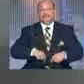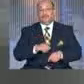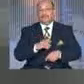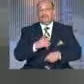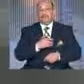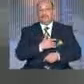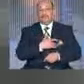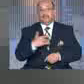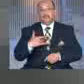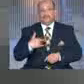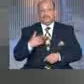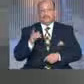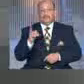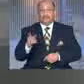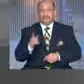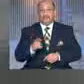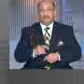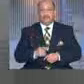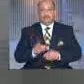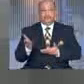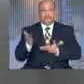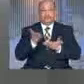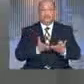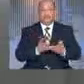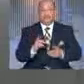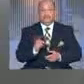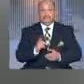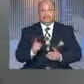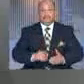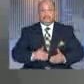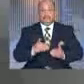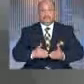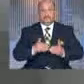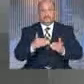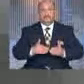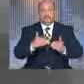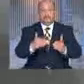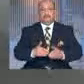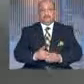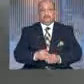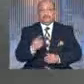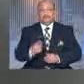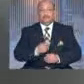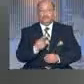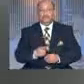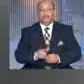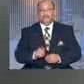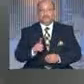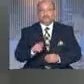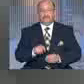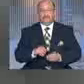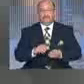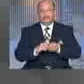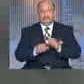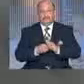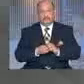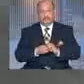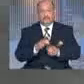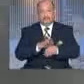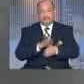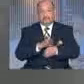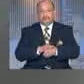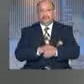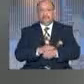القصري. مرضى يتم نقلهم أحيانا على متن سيارات الحماية المدنية لإجراء سكانير بولايات أخرى،